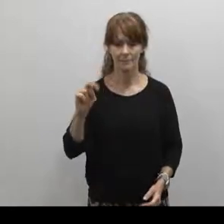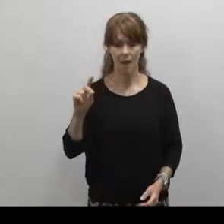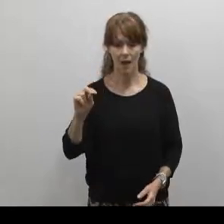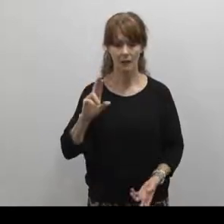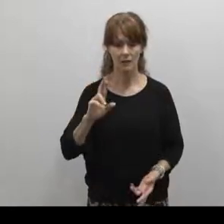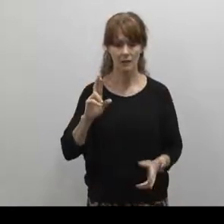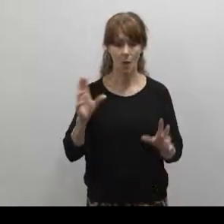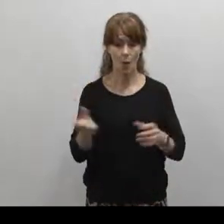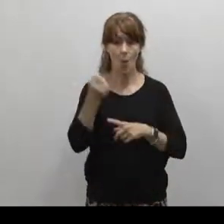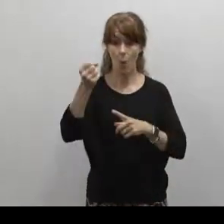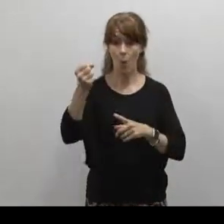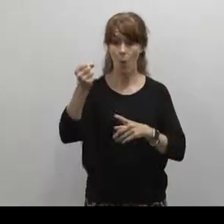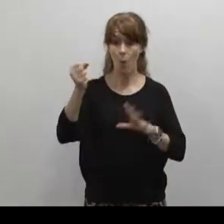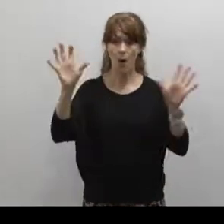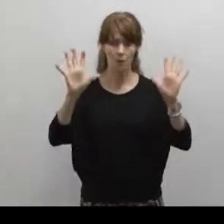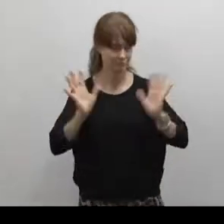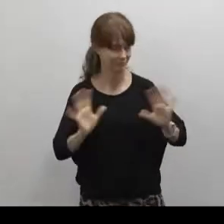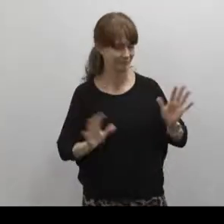này